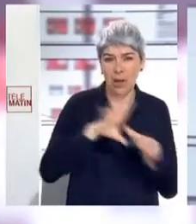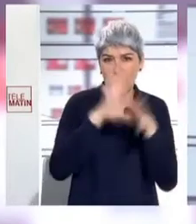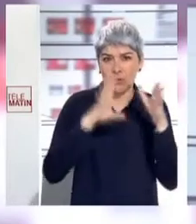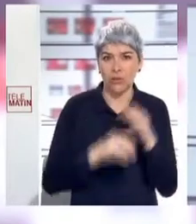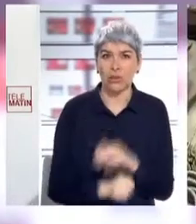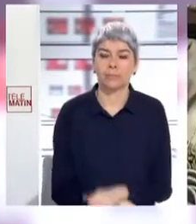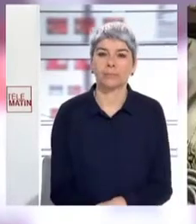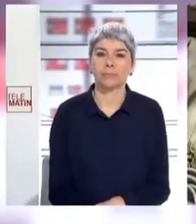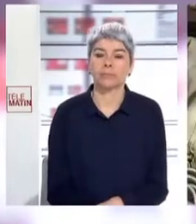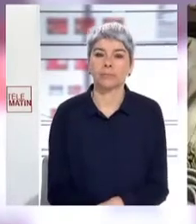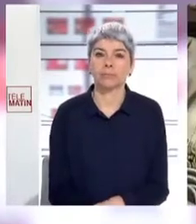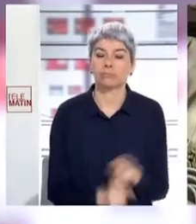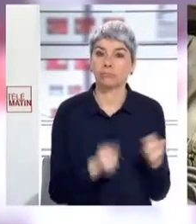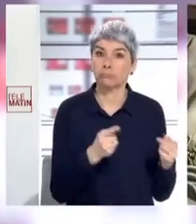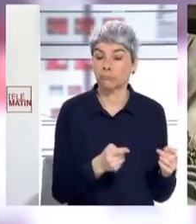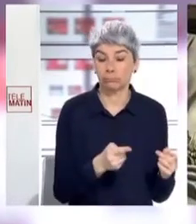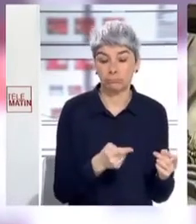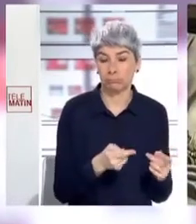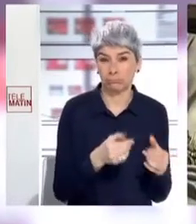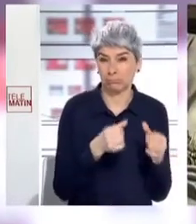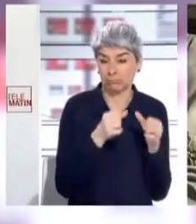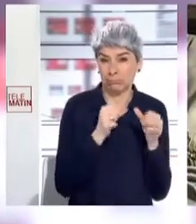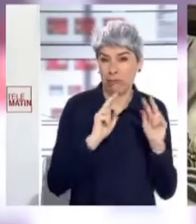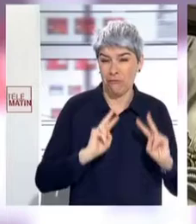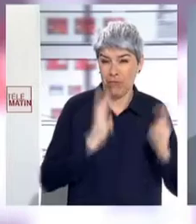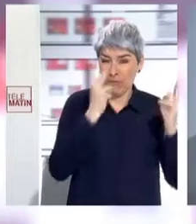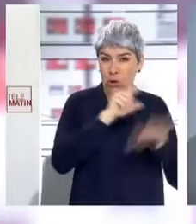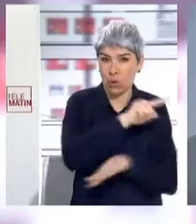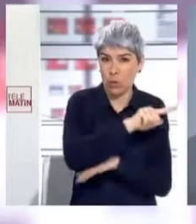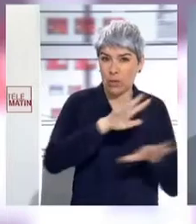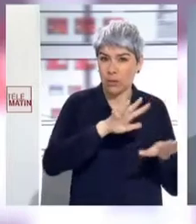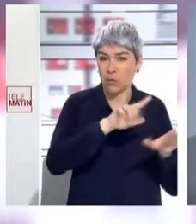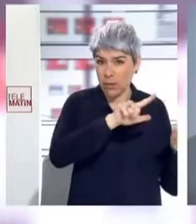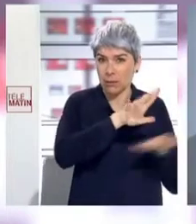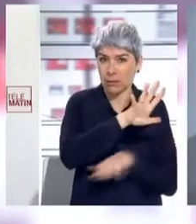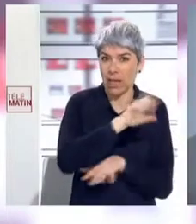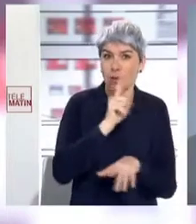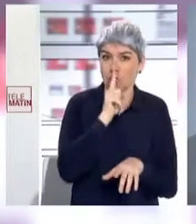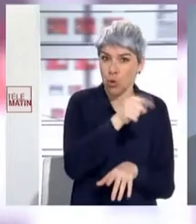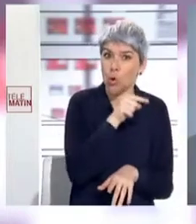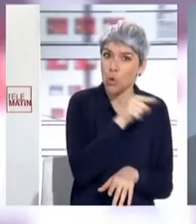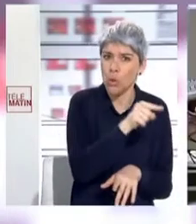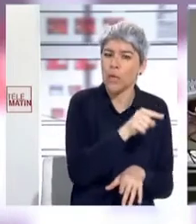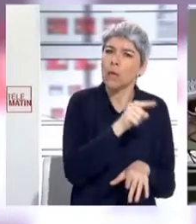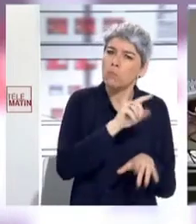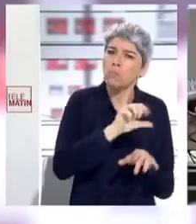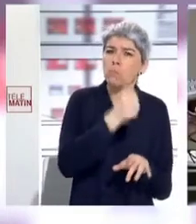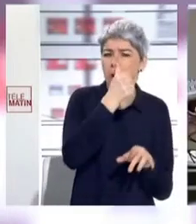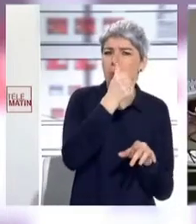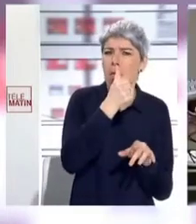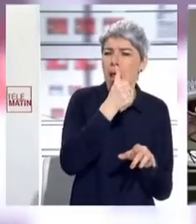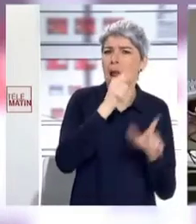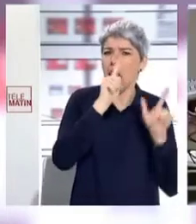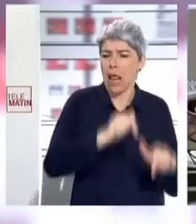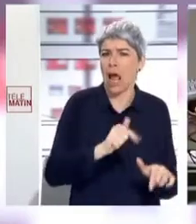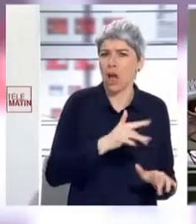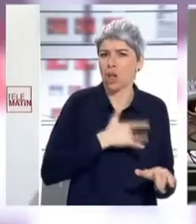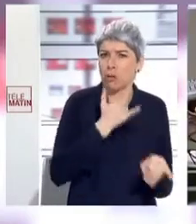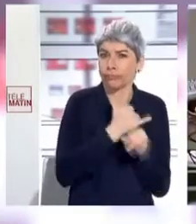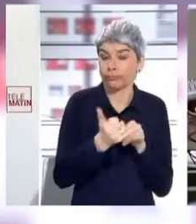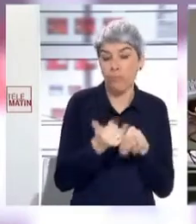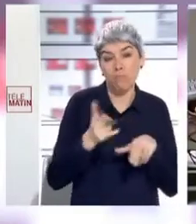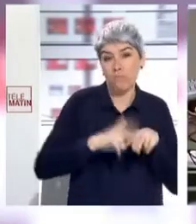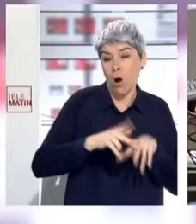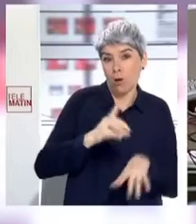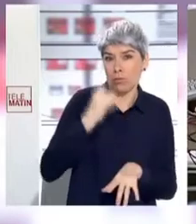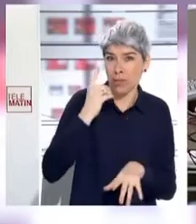Maréchal. Il aura tenu 75 jours. Le premier bénéficiaire du cœur artificiel s'est éteint dimanche soir. Les nouvelles étaient